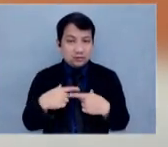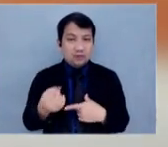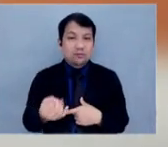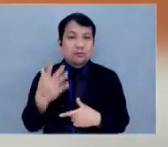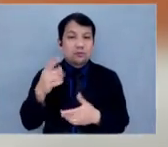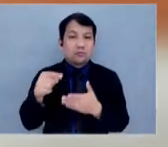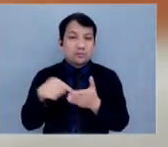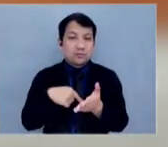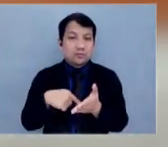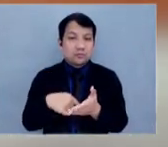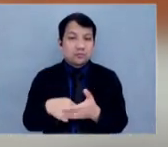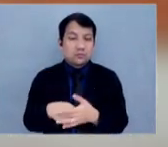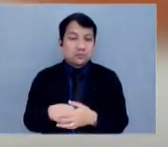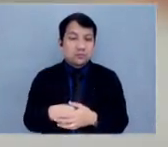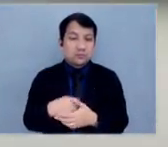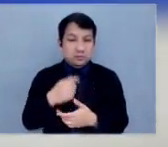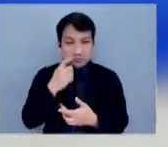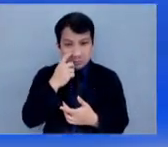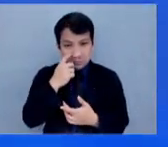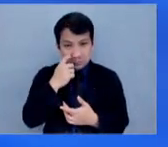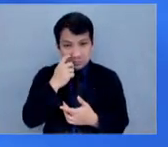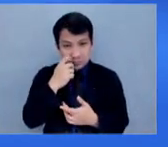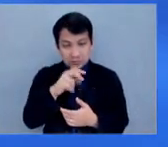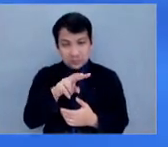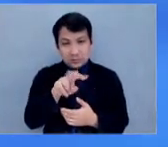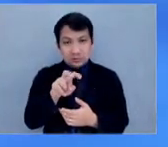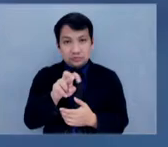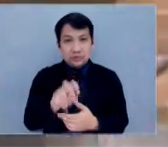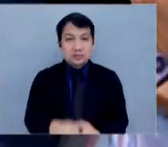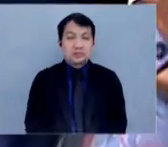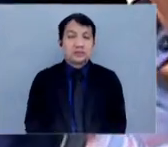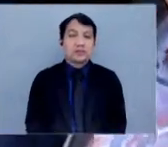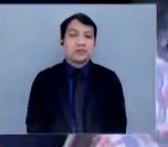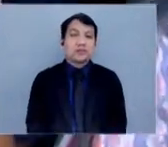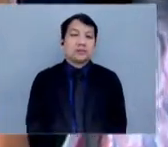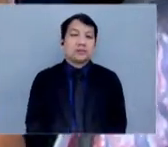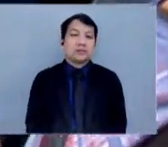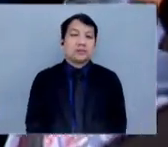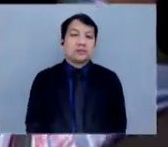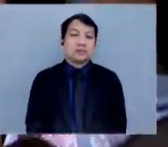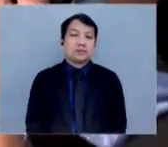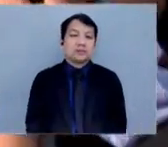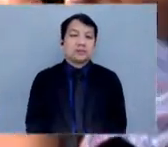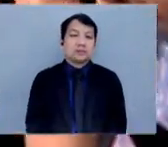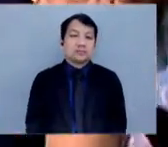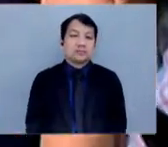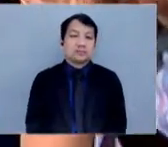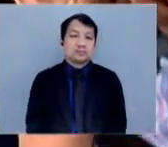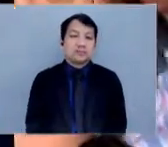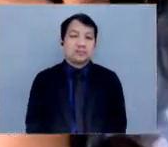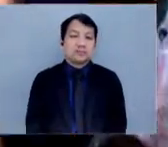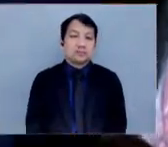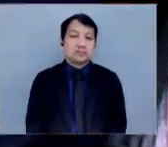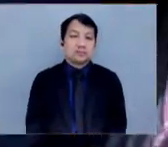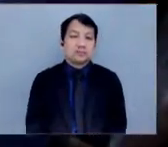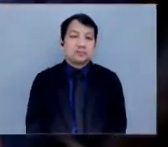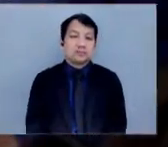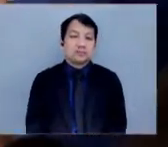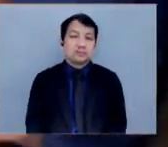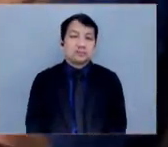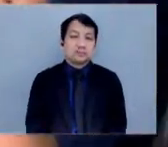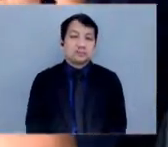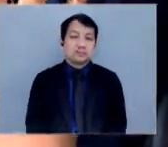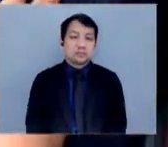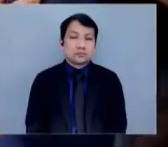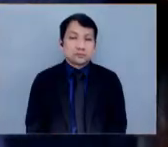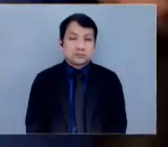niyo po? Per rate. Pa? 200 po. Hinuli ng MMDA at ng mga tauhan ng Department of